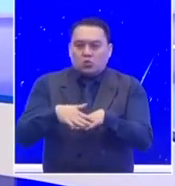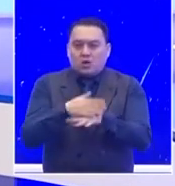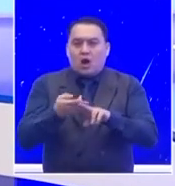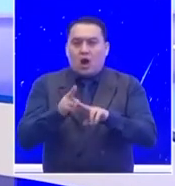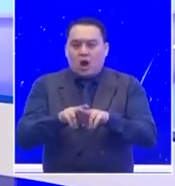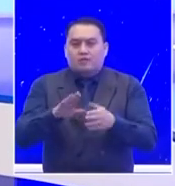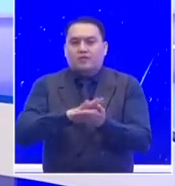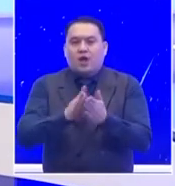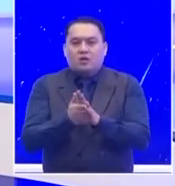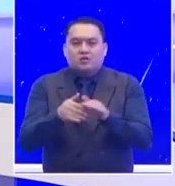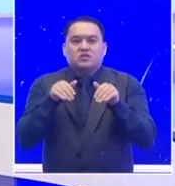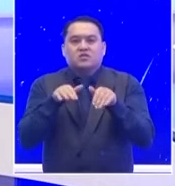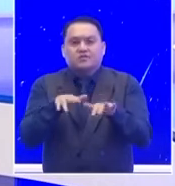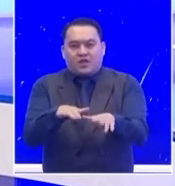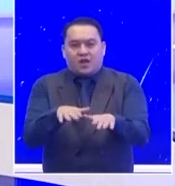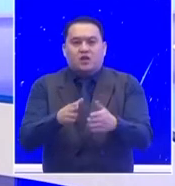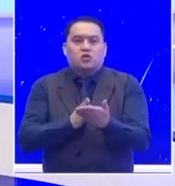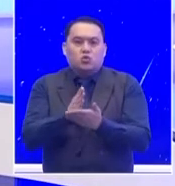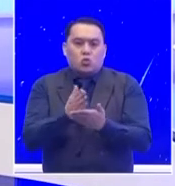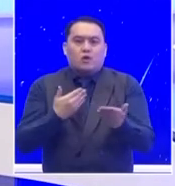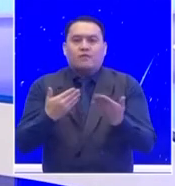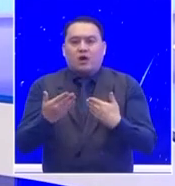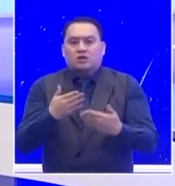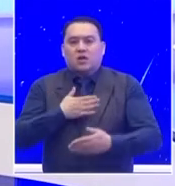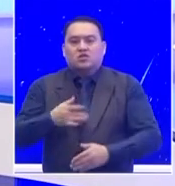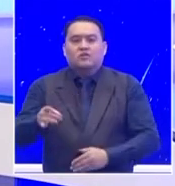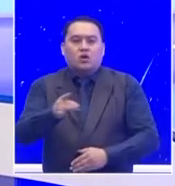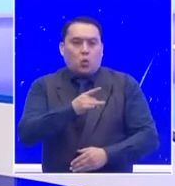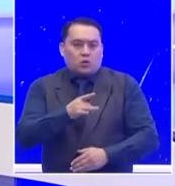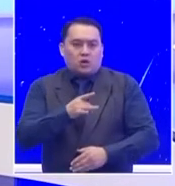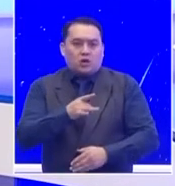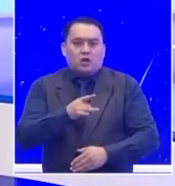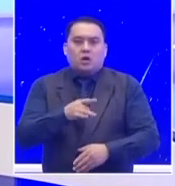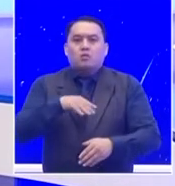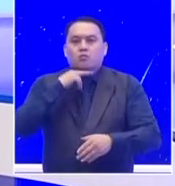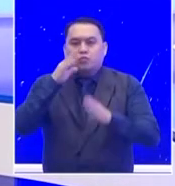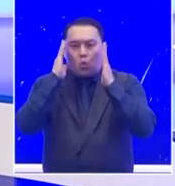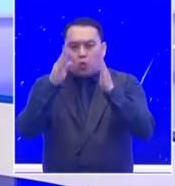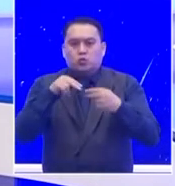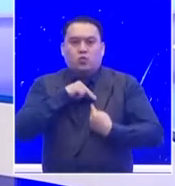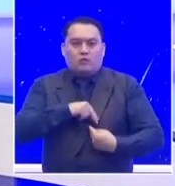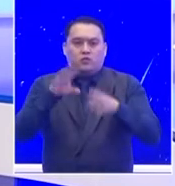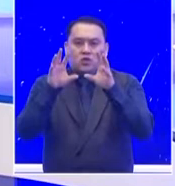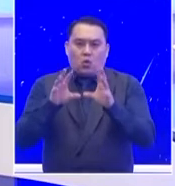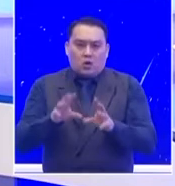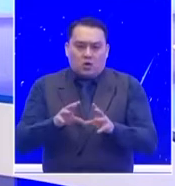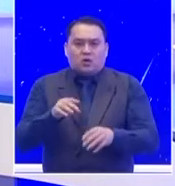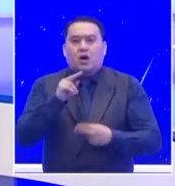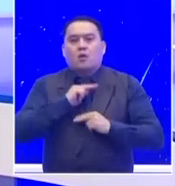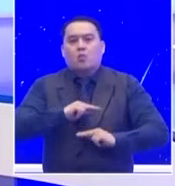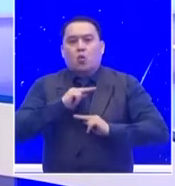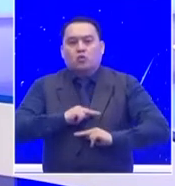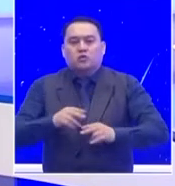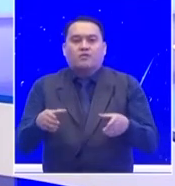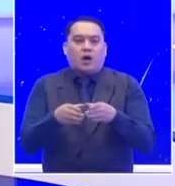населения. Как обстоят дела в сфере трудовых отношений в нашем регионе? И насколько соблюдаются пункты Трудового кодекса в